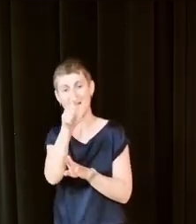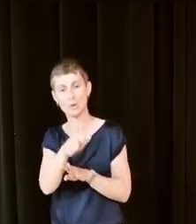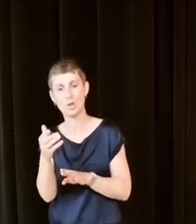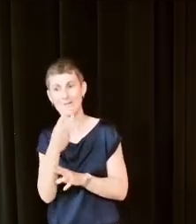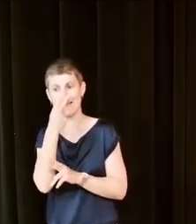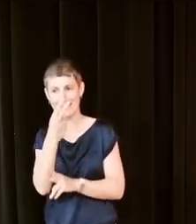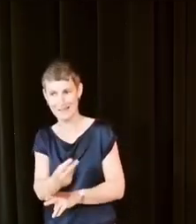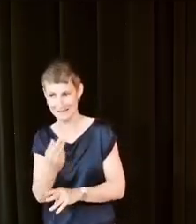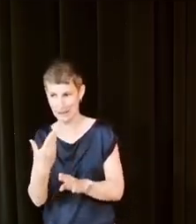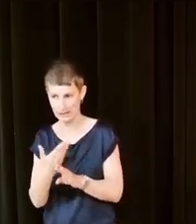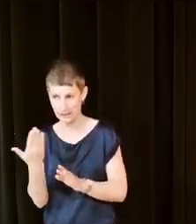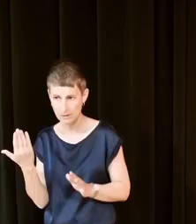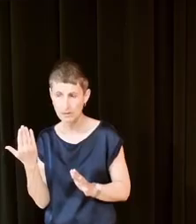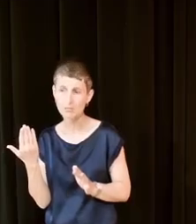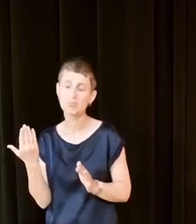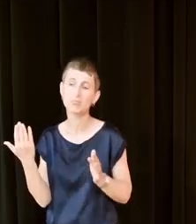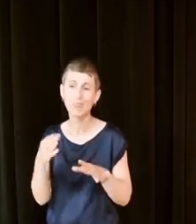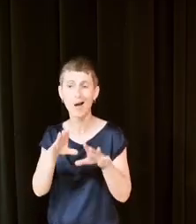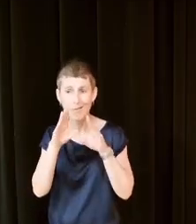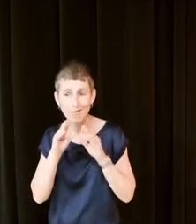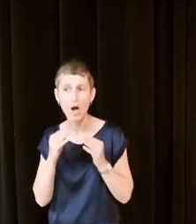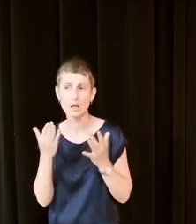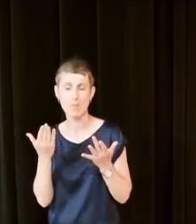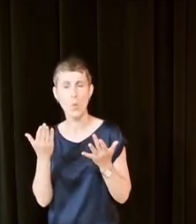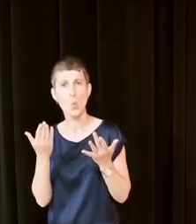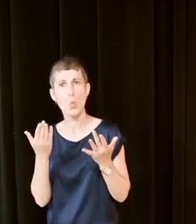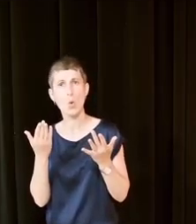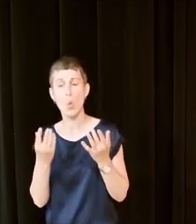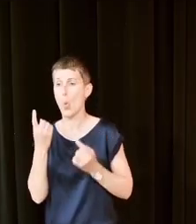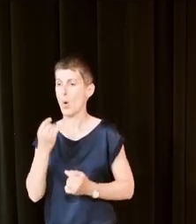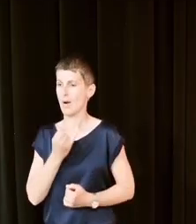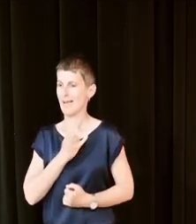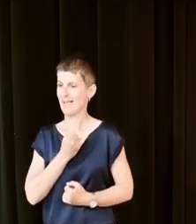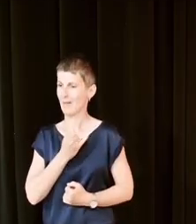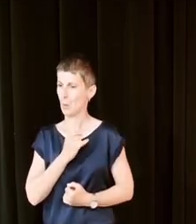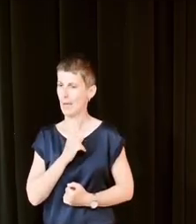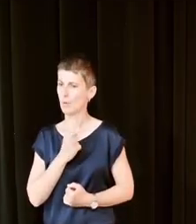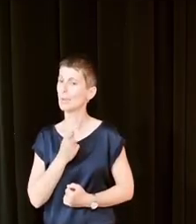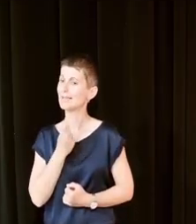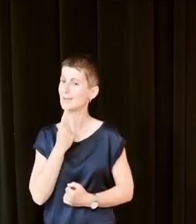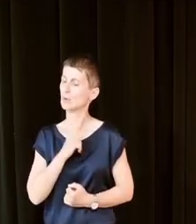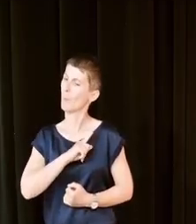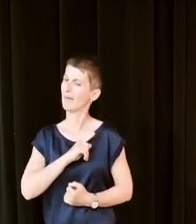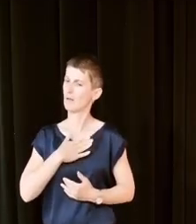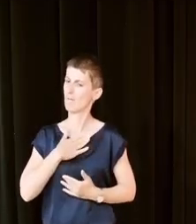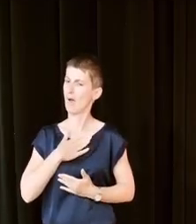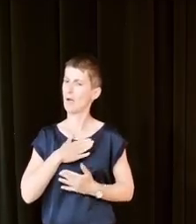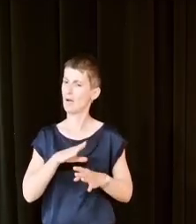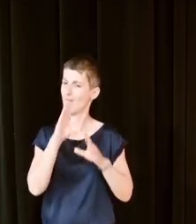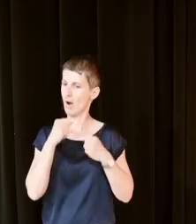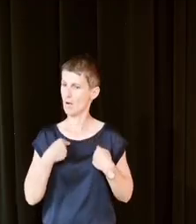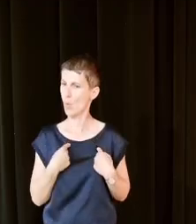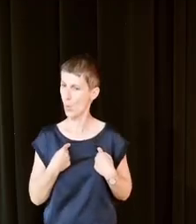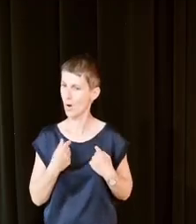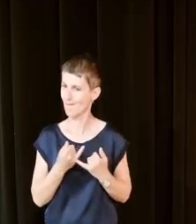werde gleich ein bisschen über Wahrnehmung auch sprechen und Wahrnehmung ist was Hochindividuelles, das heißt subjektiv. Und uns hat die Frage interessiert, geht das, wenn